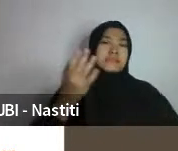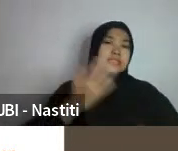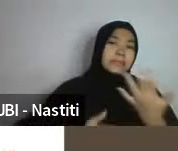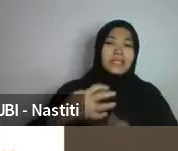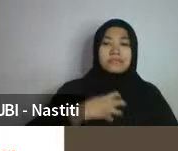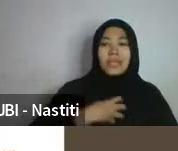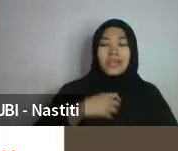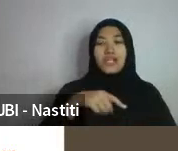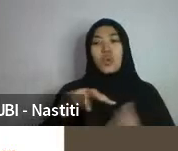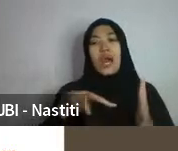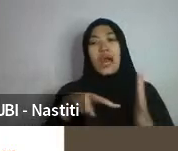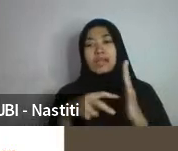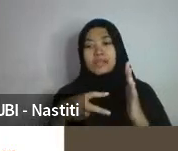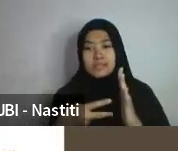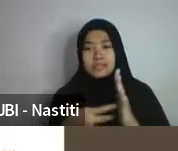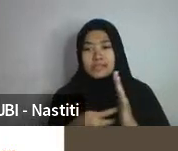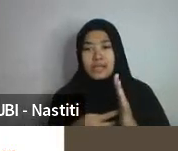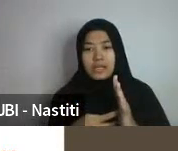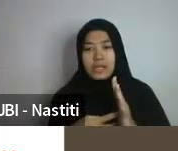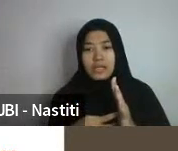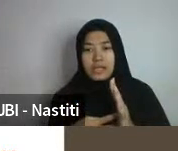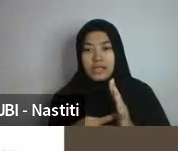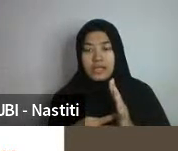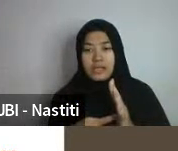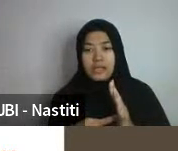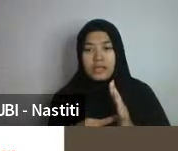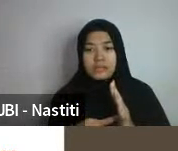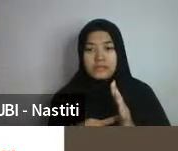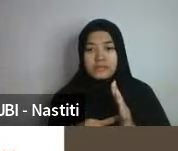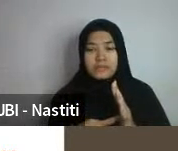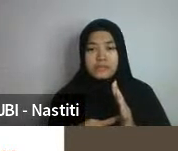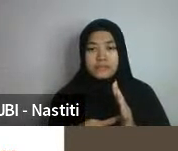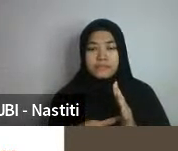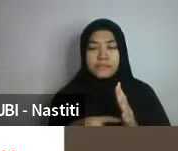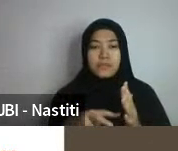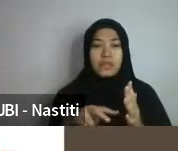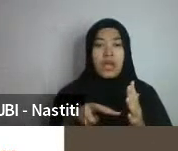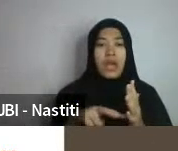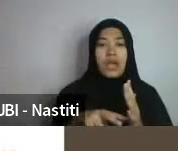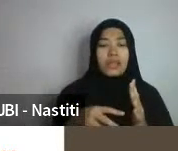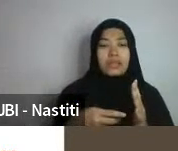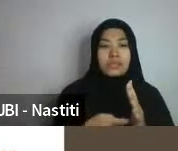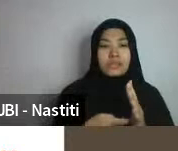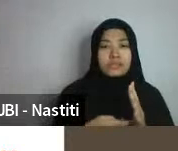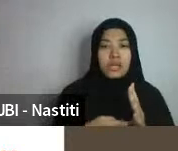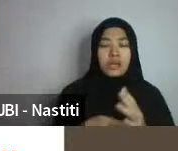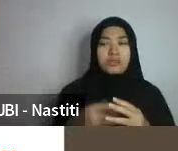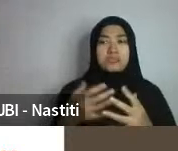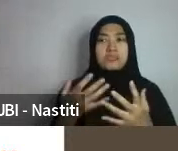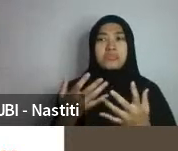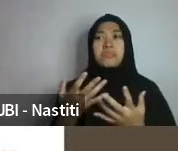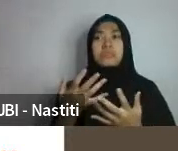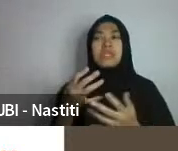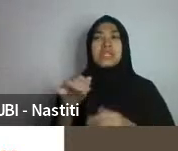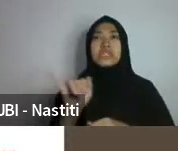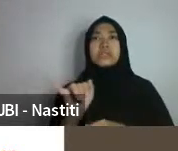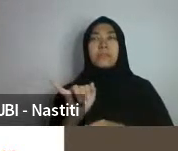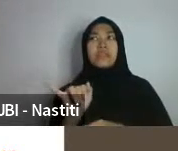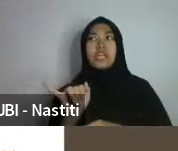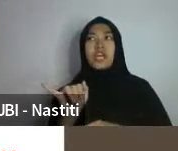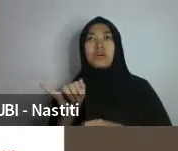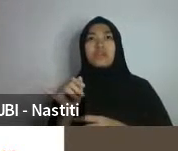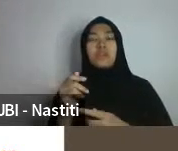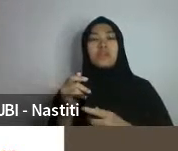Berikutnya, masalah ketersediaan obat. Nah, obat-obatan itu di Indonesia tidak tersedia secara merata ya. Karena